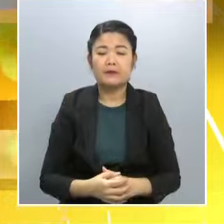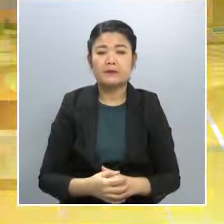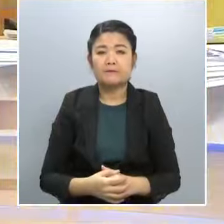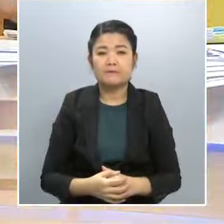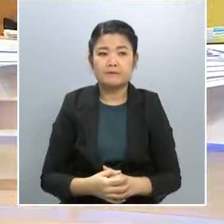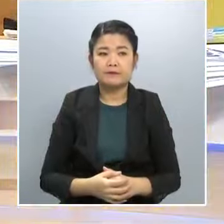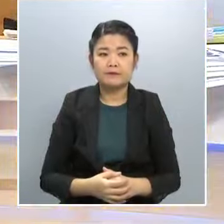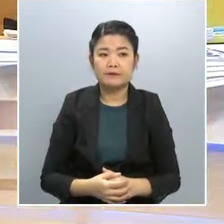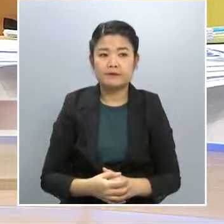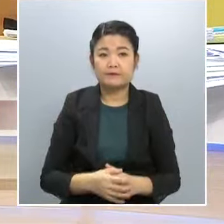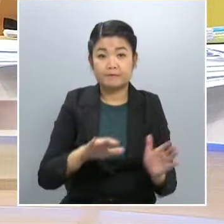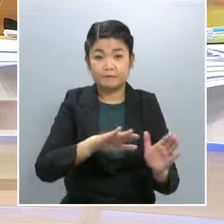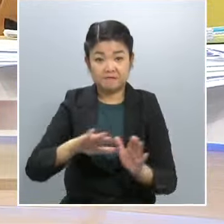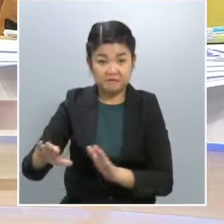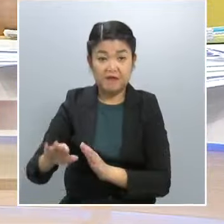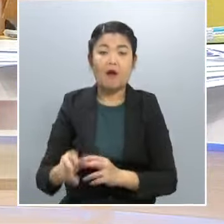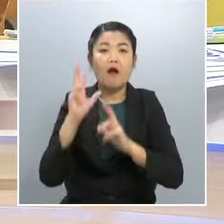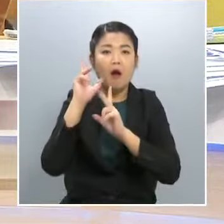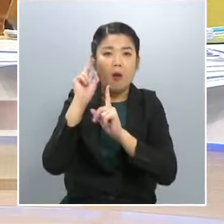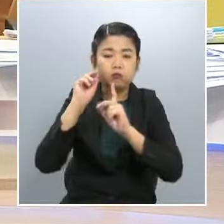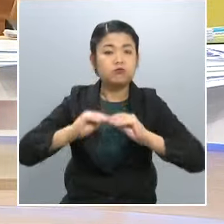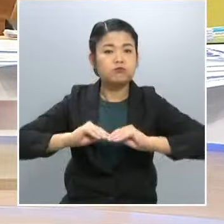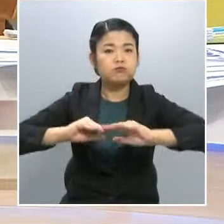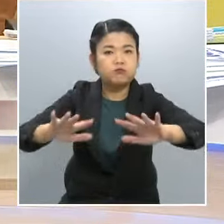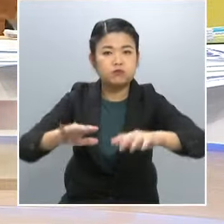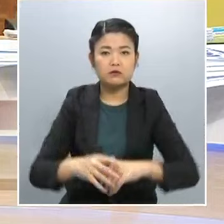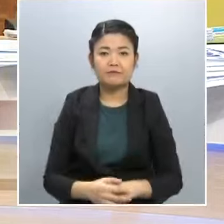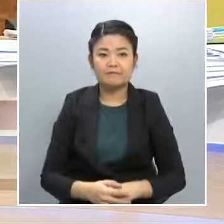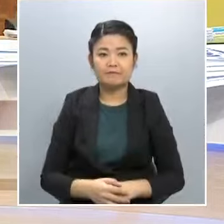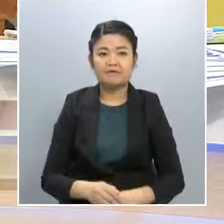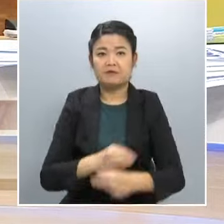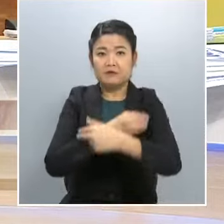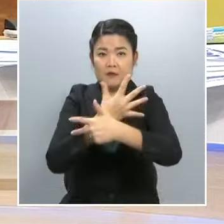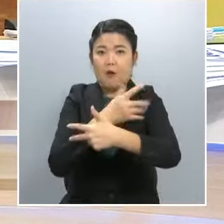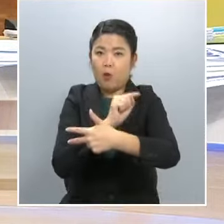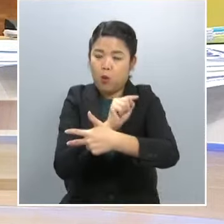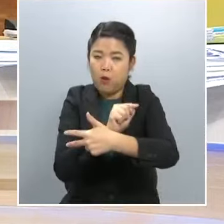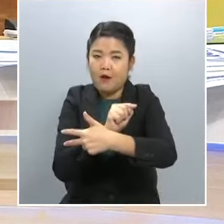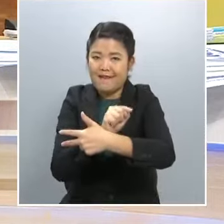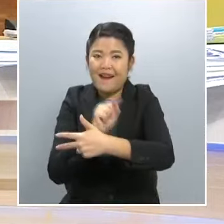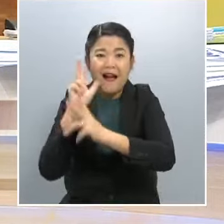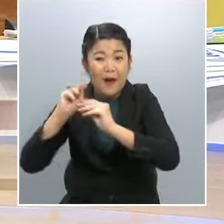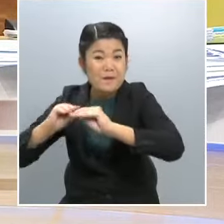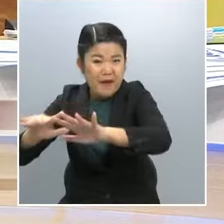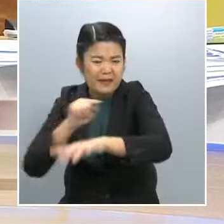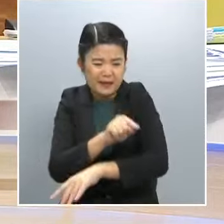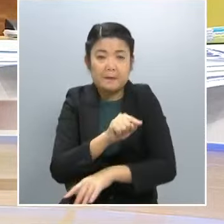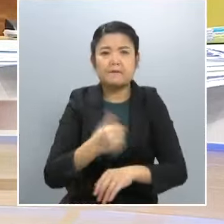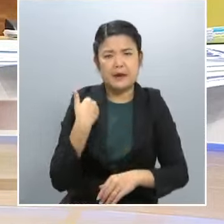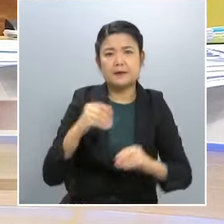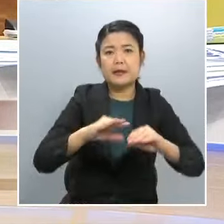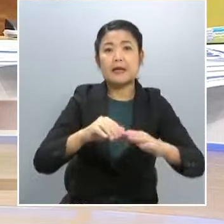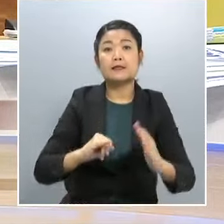มาดูความคืบหน้าข่าวใหญ่จริงๆถ้าไม่โดนเดี๋ยวไอ้คอนกลบเรื่องนี้ต้องเป็นเรื่องใหญ่มากเป็นกรณีที่หลังสวนชุม